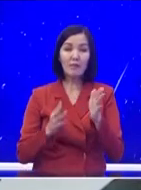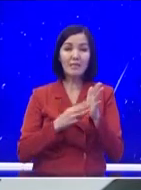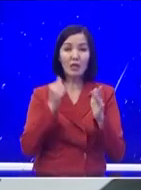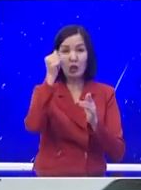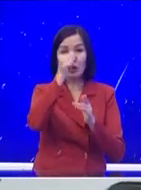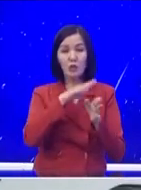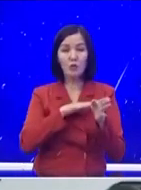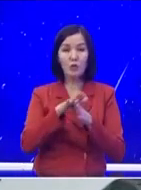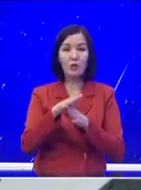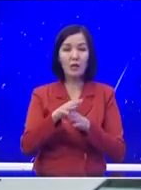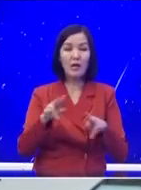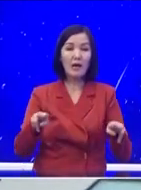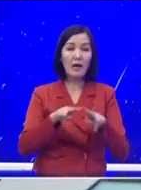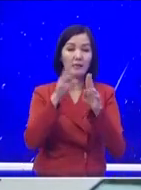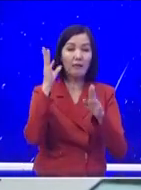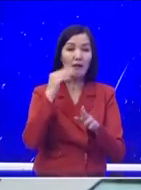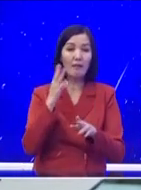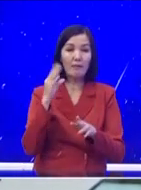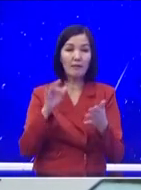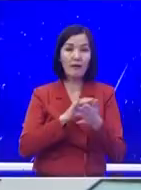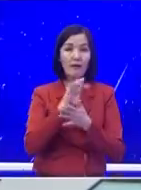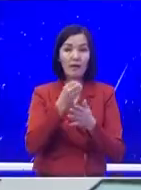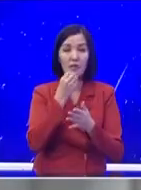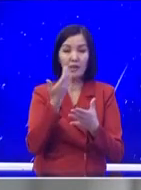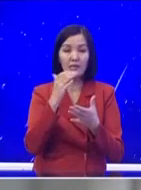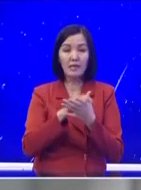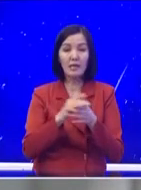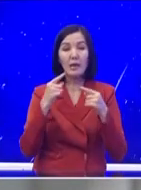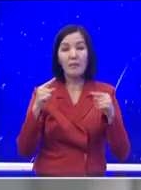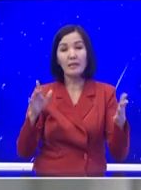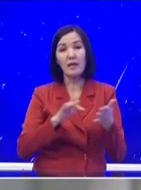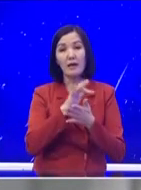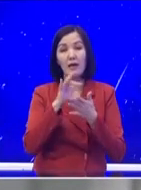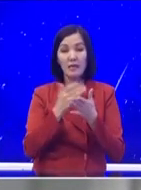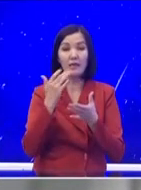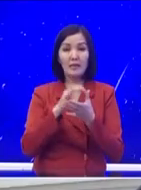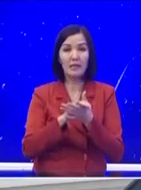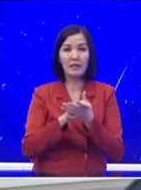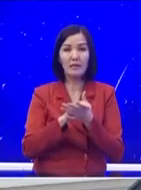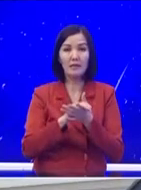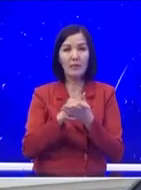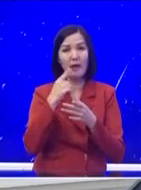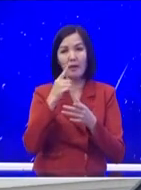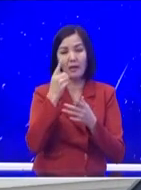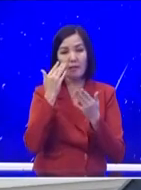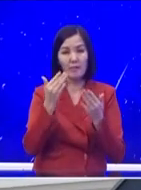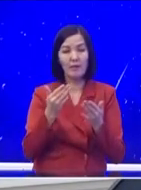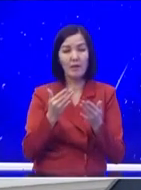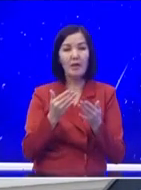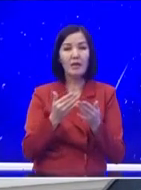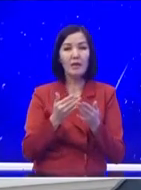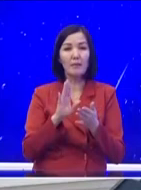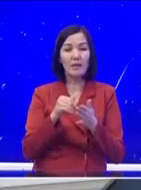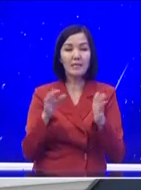болды. Мен Астана, Алматы қалаларында жақсы таниды. Басқа қалаларда таниды деп айта алмаймын. Бұл жаққа келуімнің